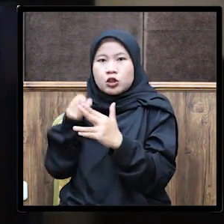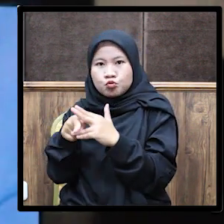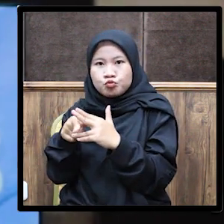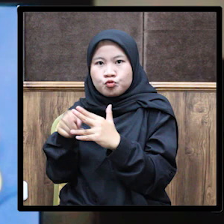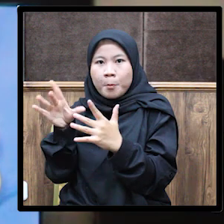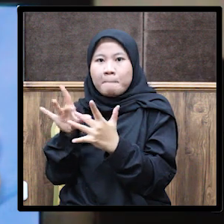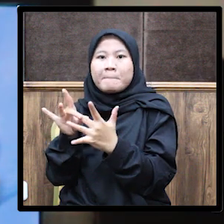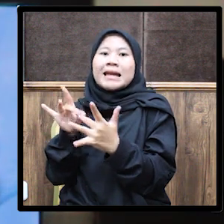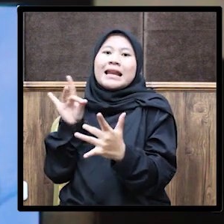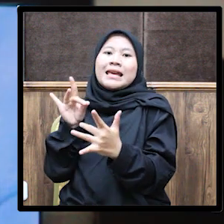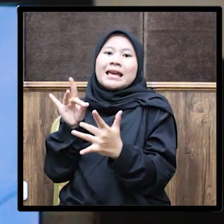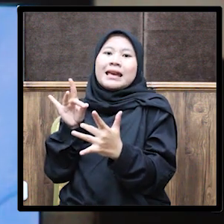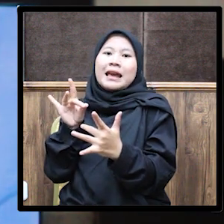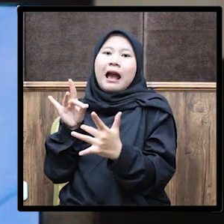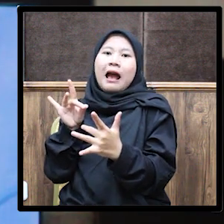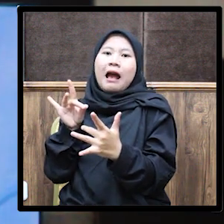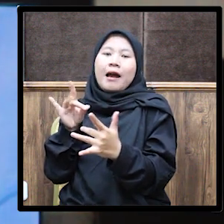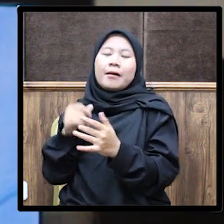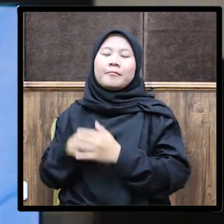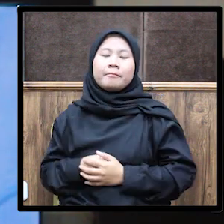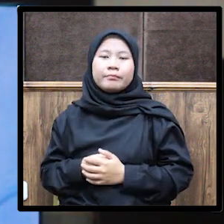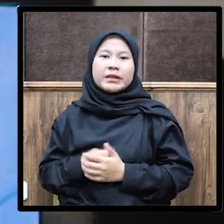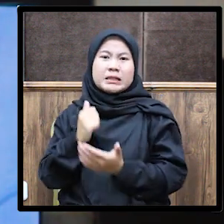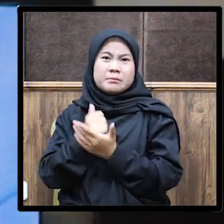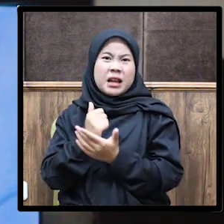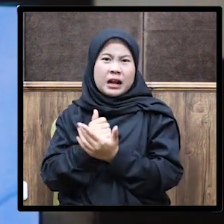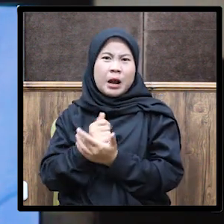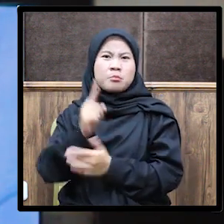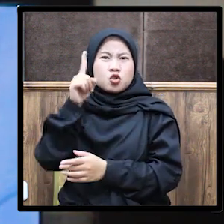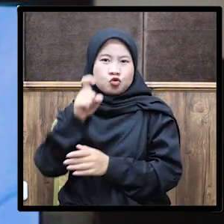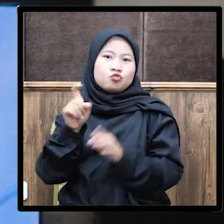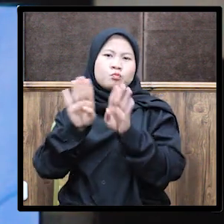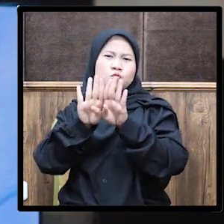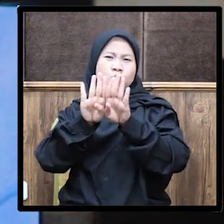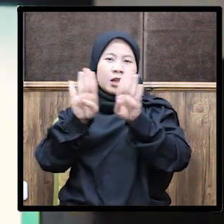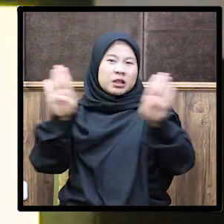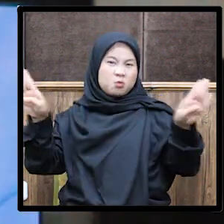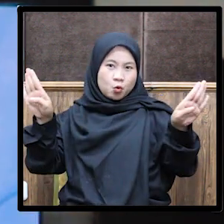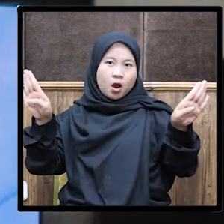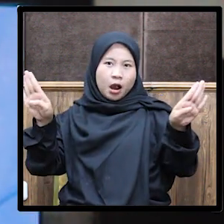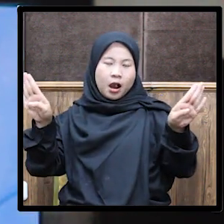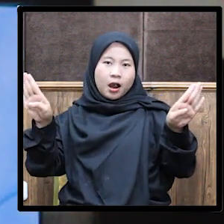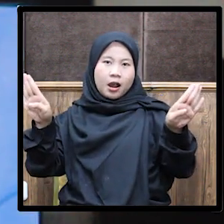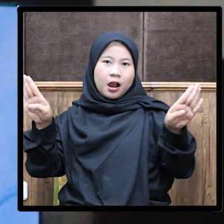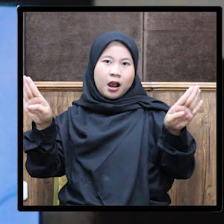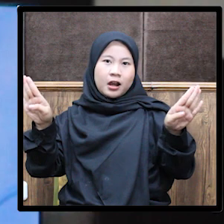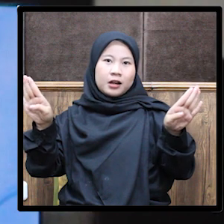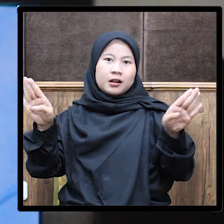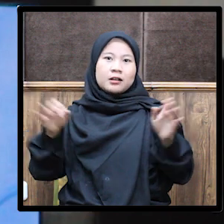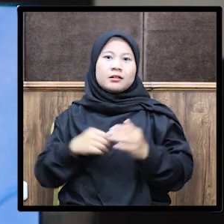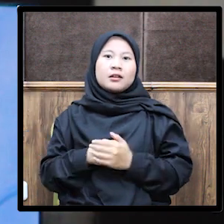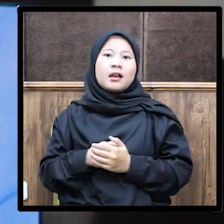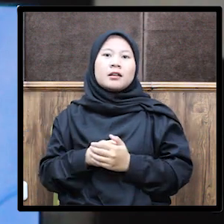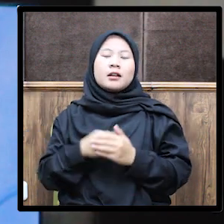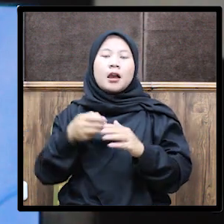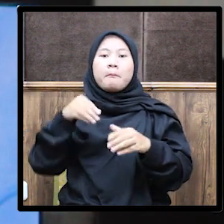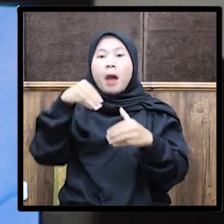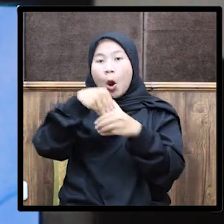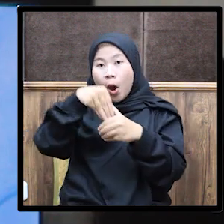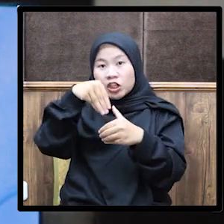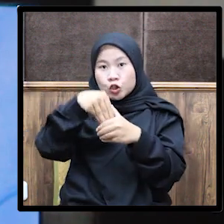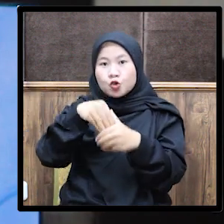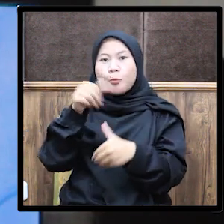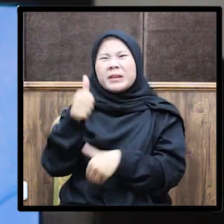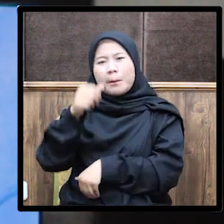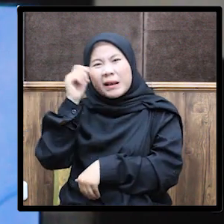memastikan itu tentu ruang itu harus dibuka gitu, oleh penyelenggara pemilu dalam hal ini KPU, Bawaslu, untuk memastikan teman-teman itu